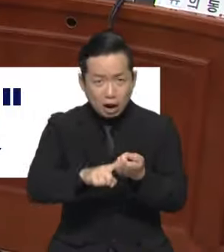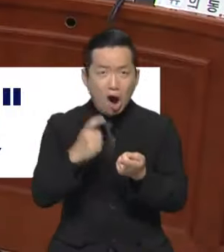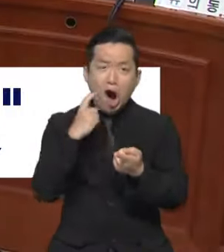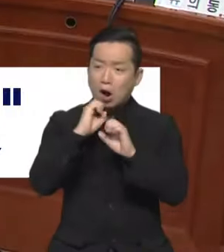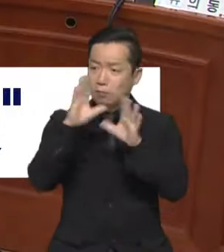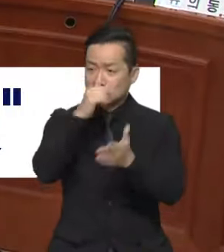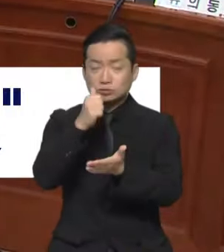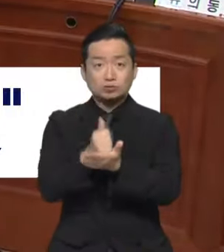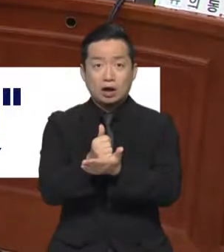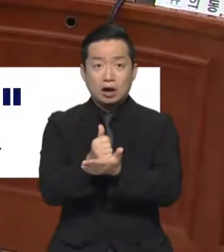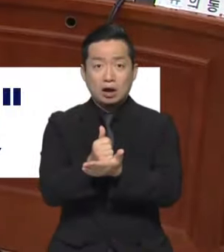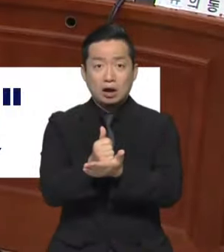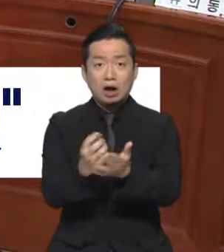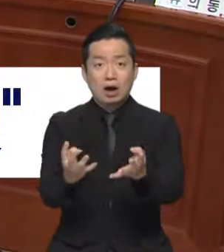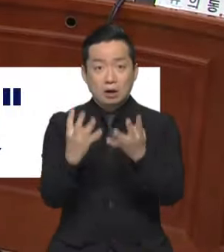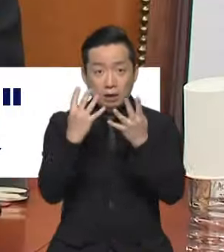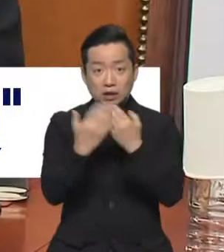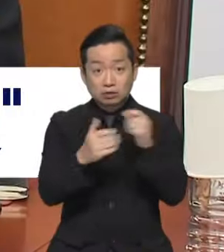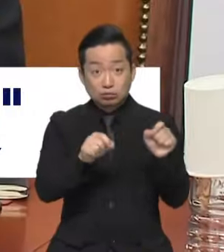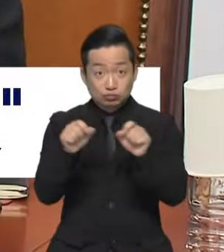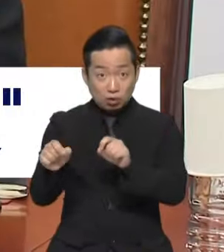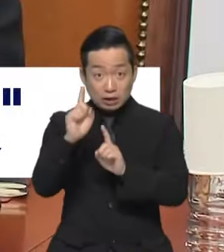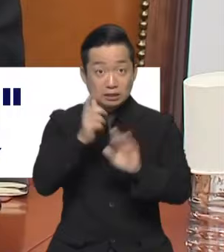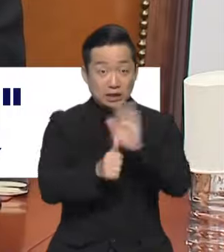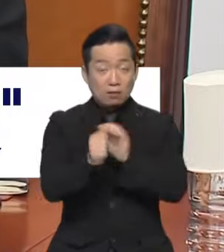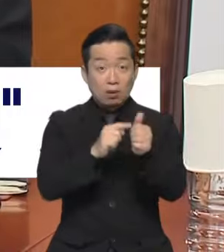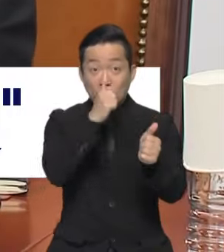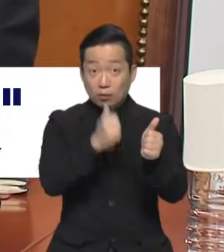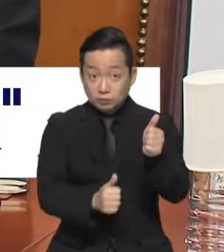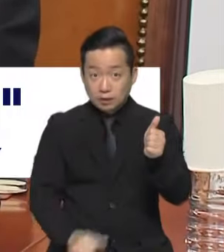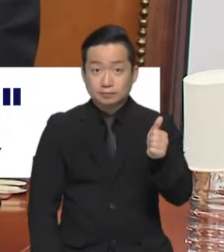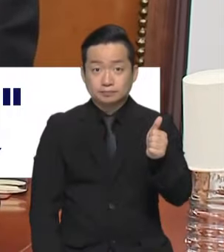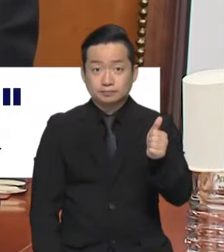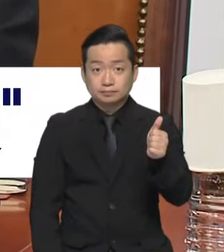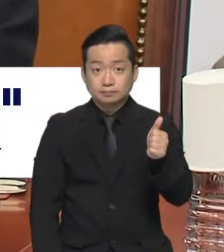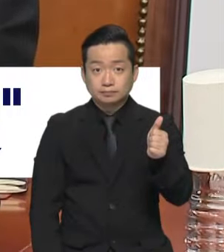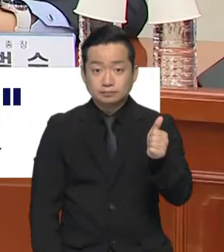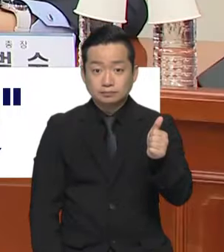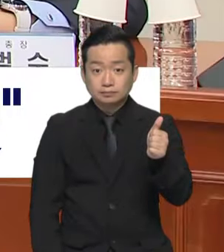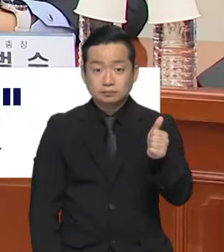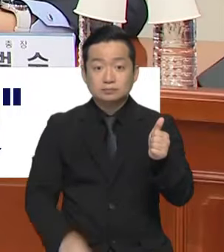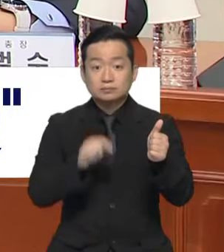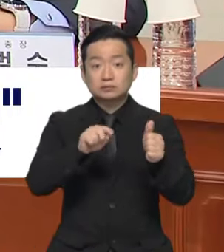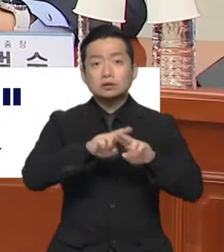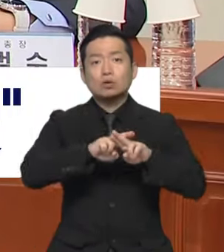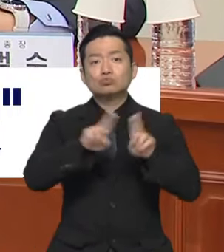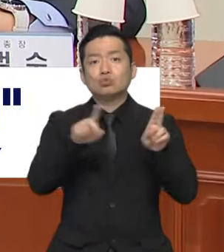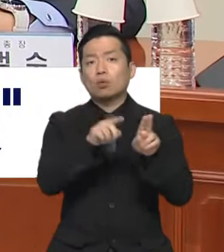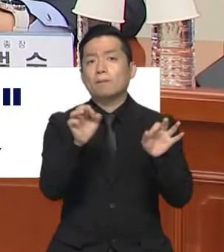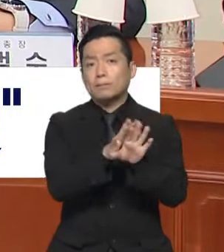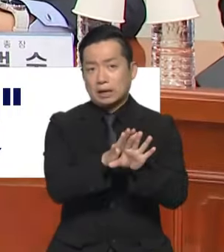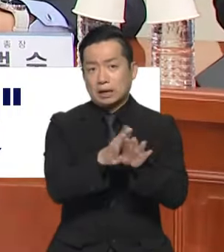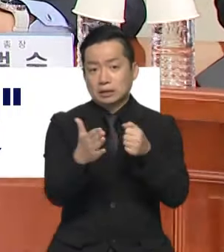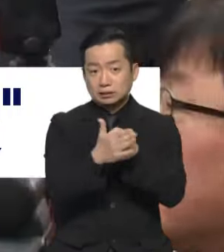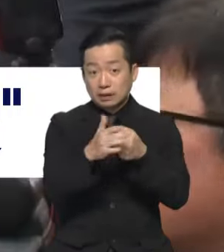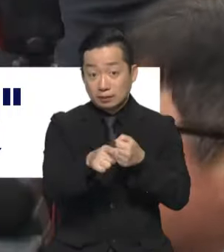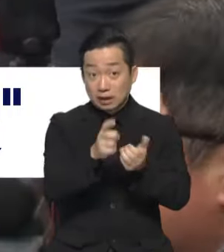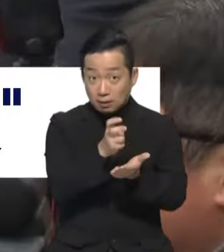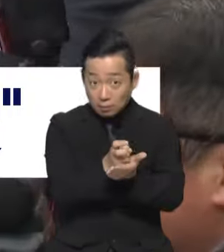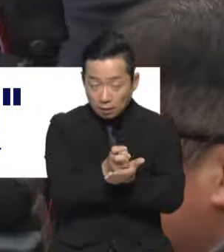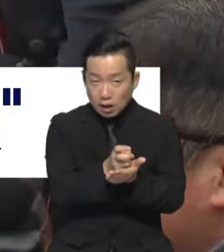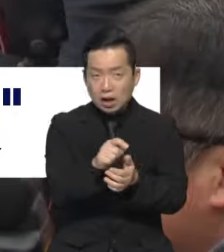허위사실 유포죄로 징역형 집행유예에 관한 이 대표의 범죄는 면소 판결로 사라지게 되는 것이라며 그게 이